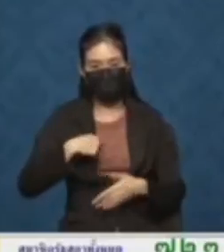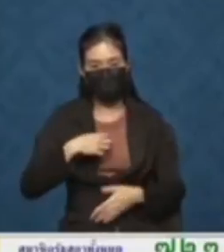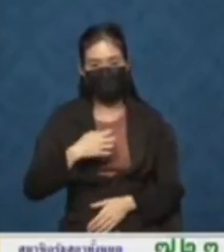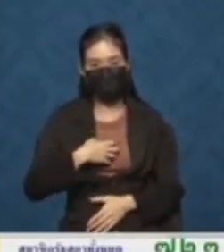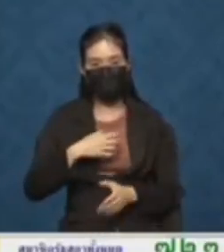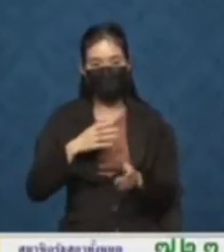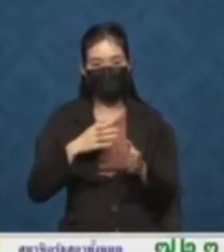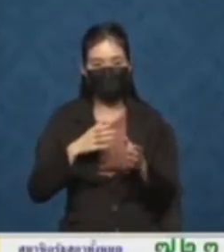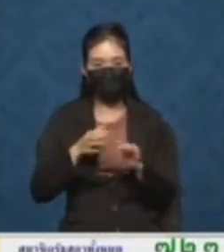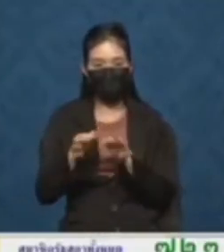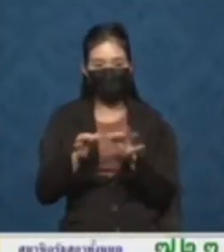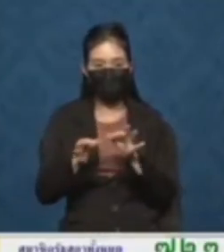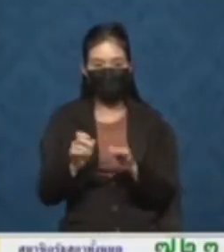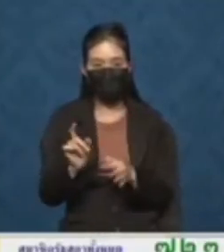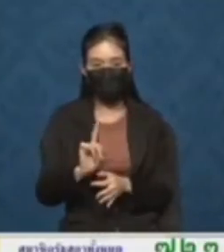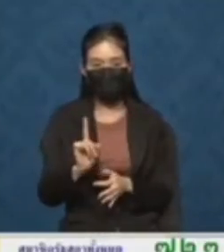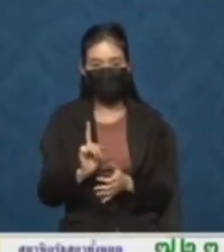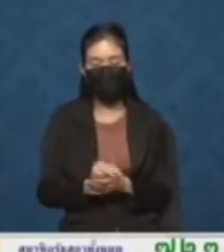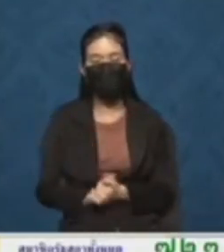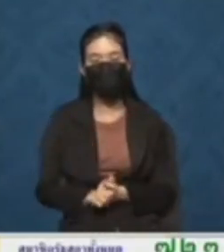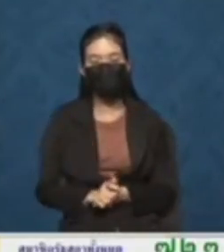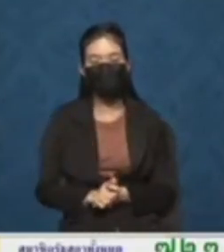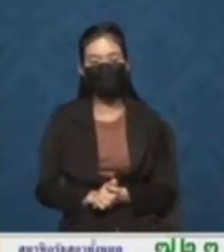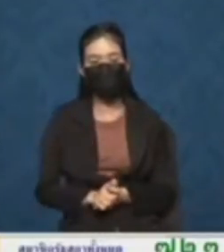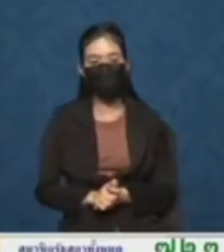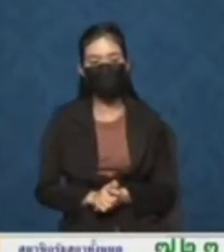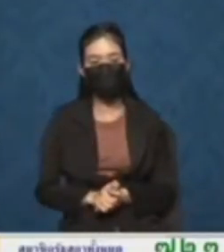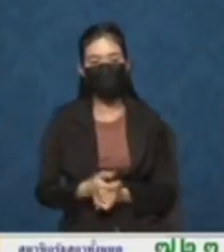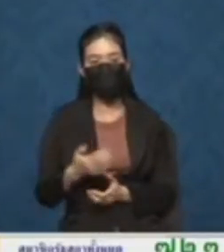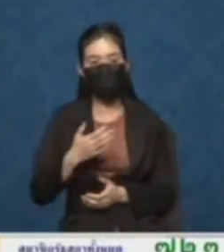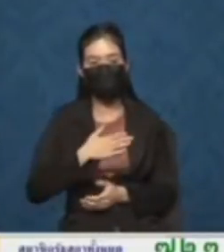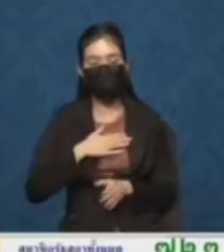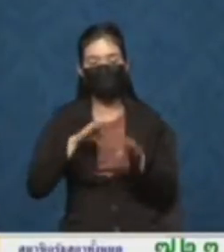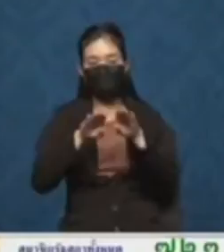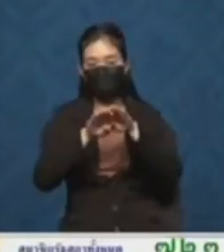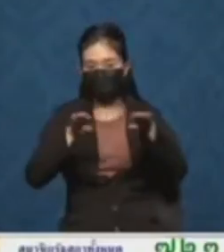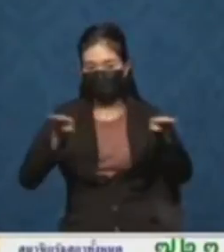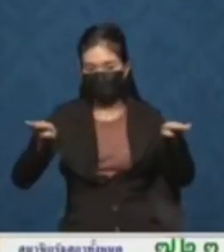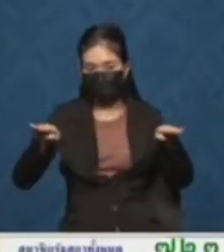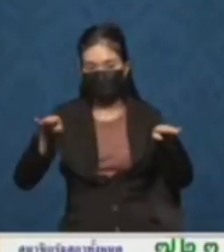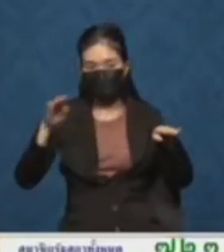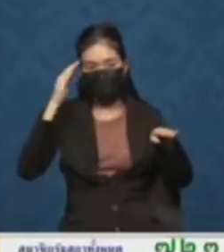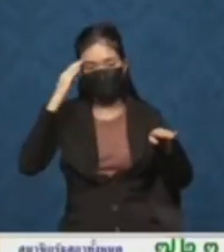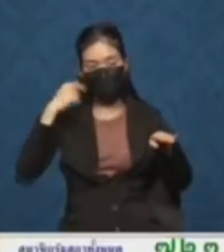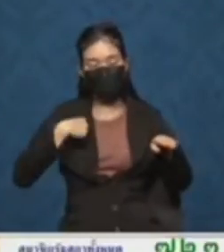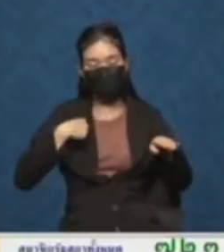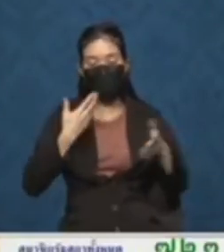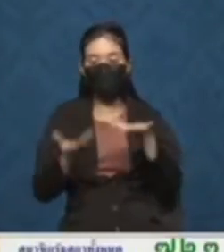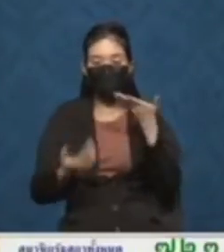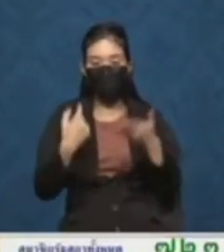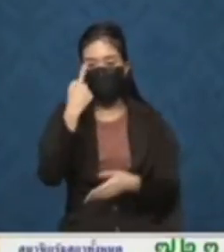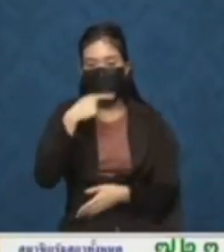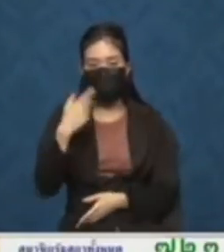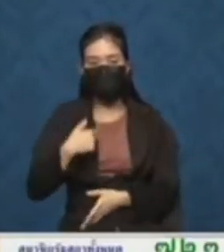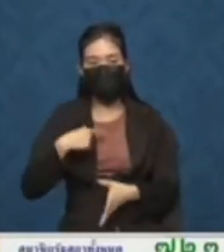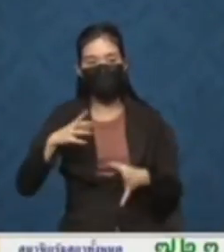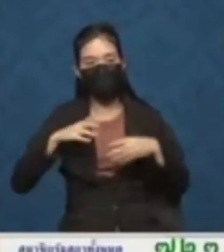าผมมีเกณฑ์ในการวินิจฉัยจะเห็นด้วยหรือไม่เห็นด้วยกับท่านอยู่3